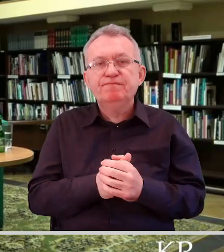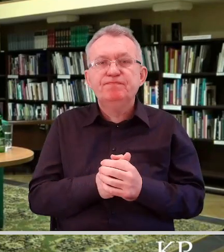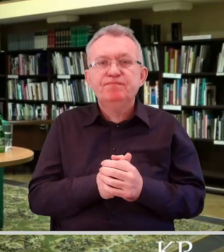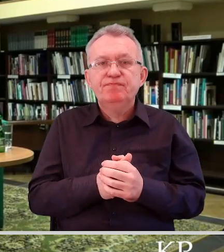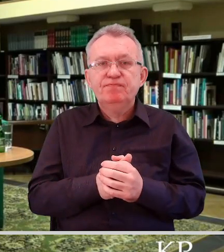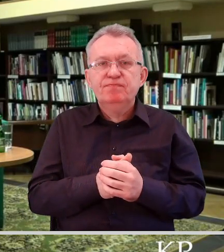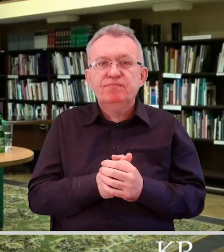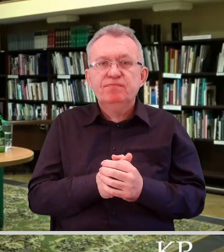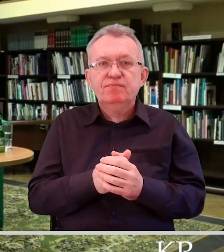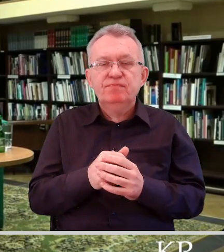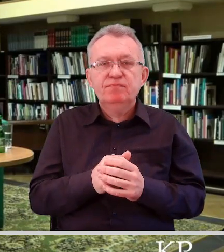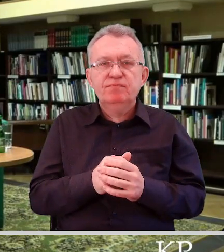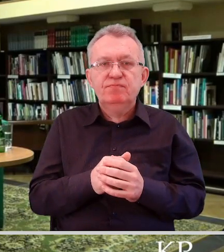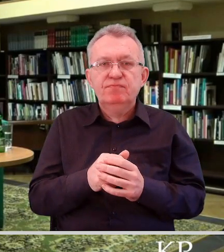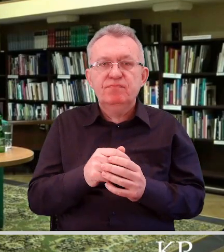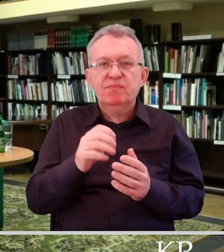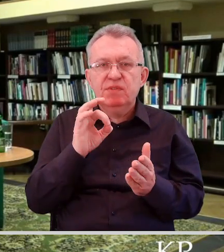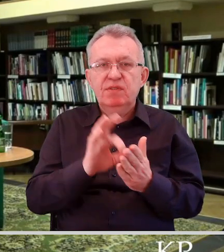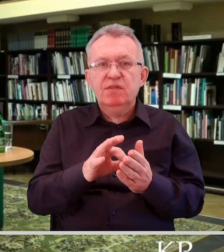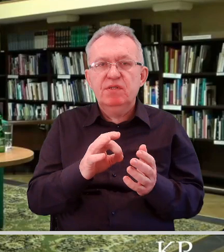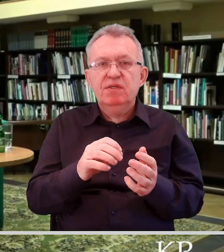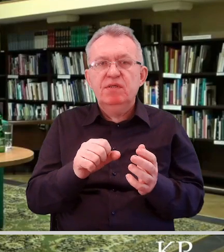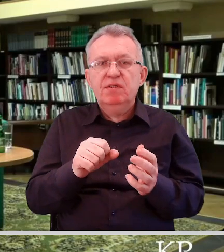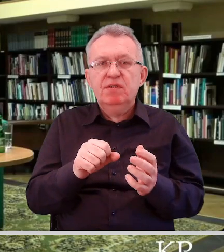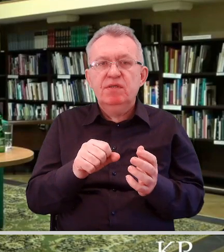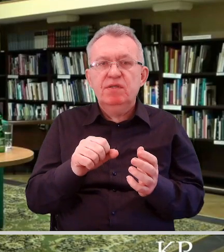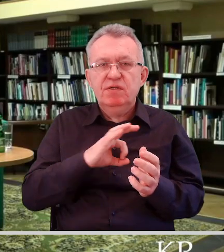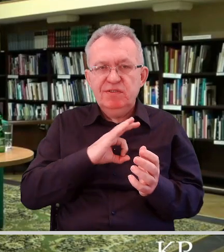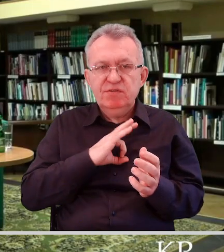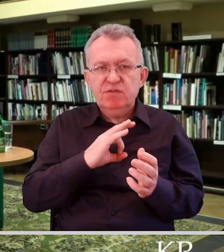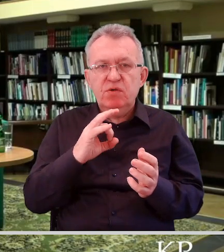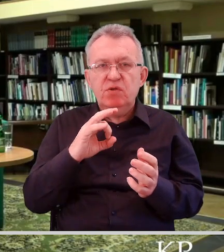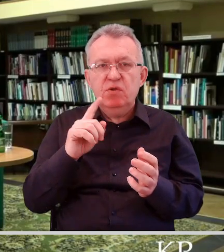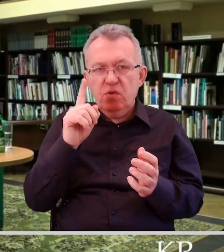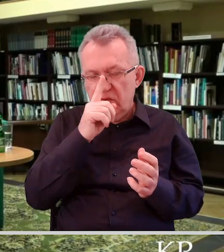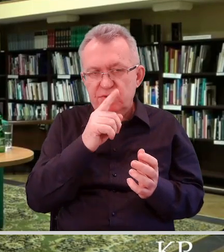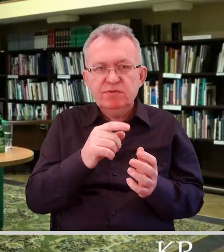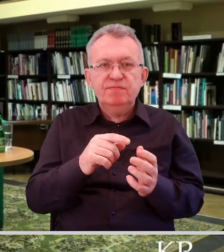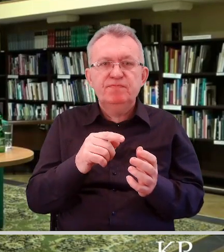Dziękuję, że to mówisz. To nas na pewno wzmacnia, nie tylko w swoim imieniu. Dziękuję. Myślę, że